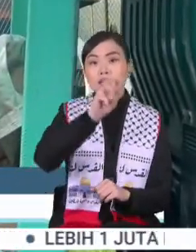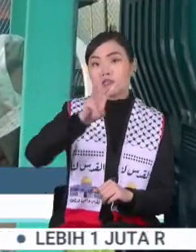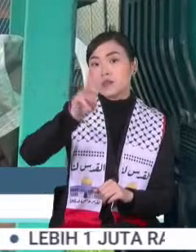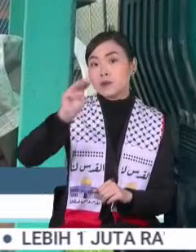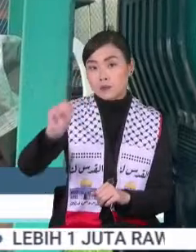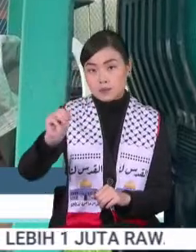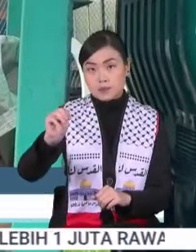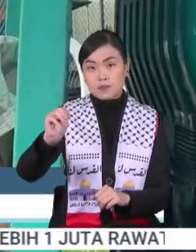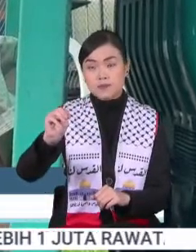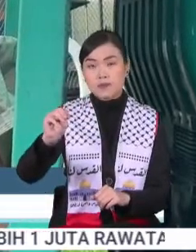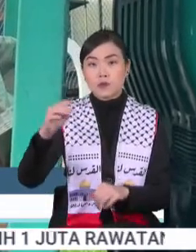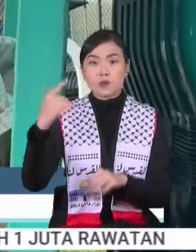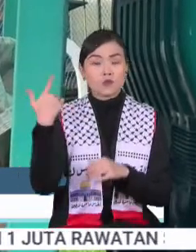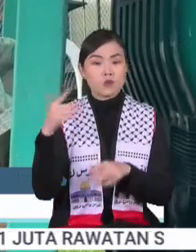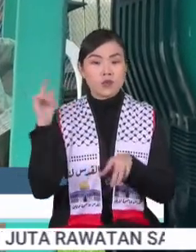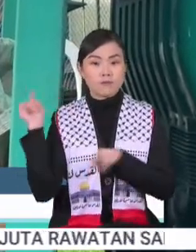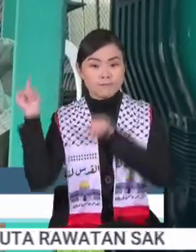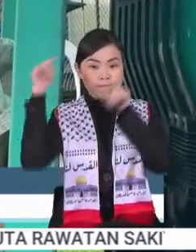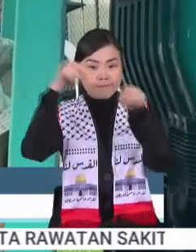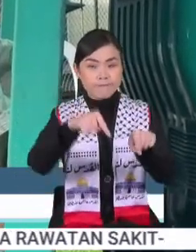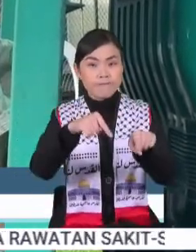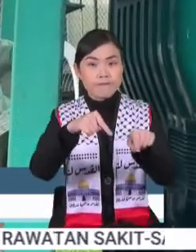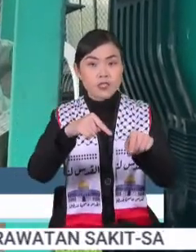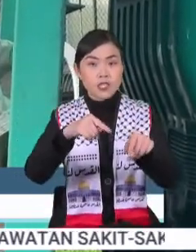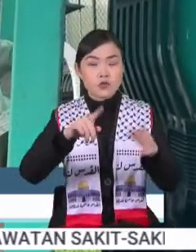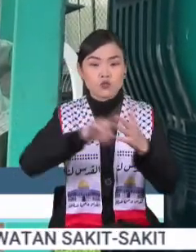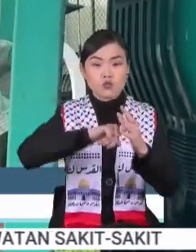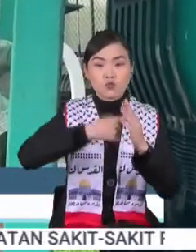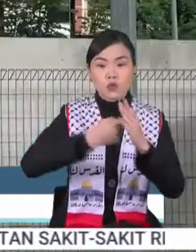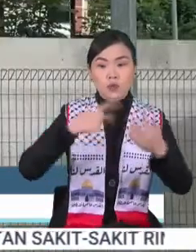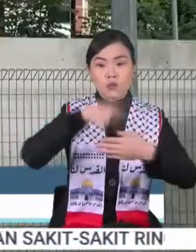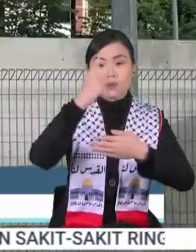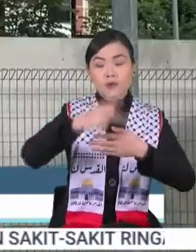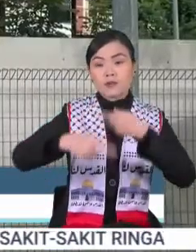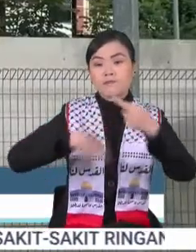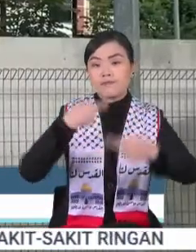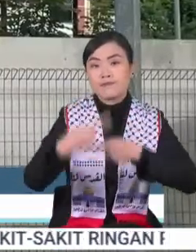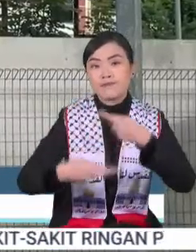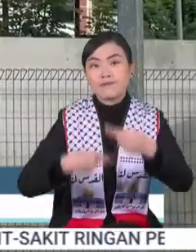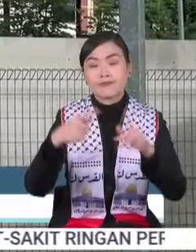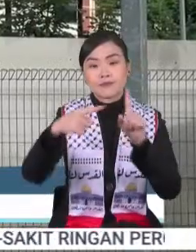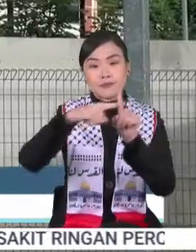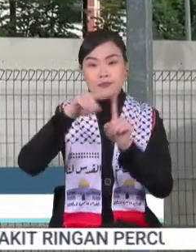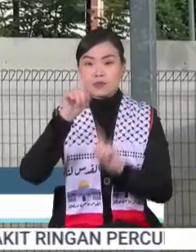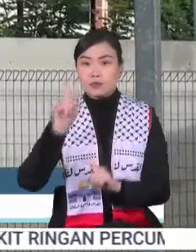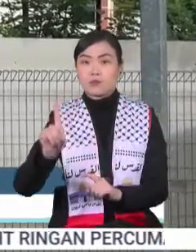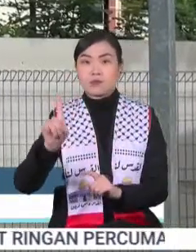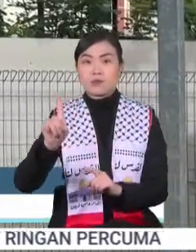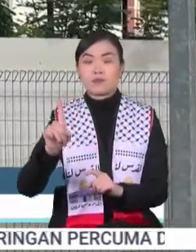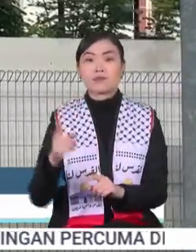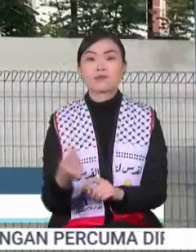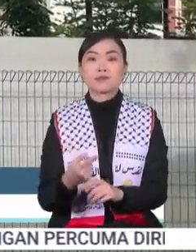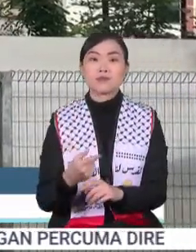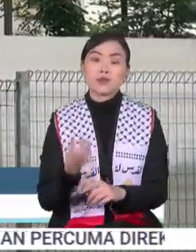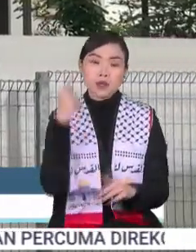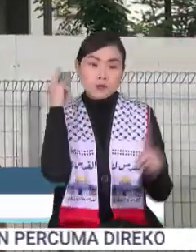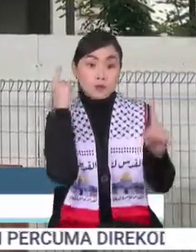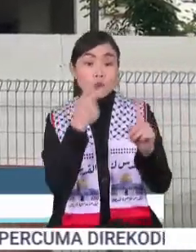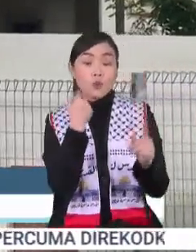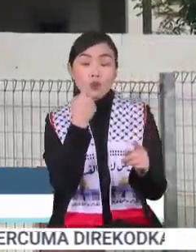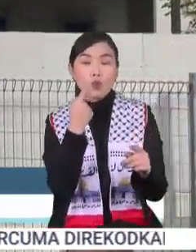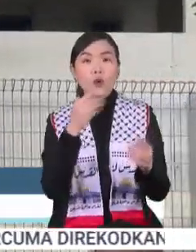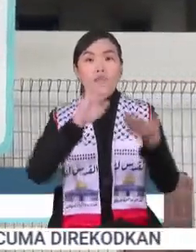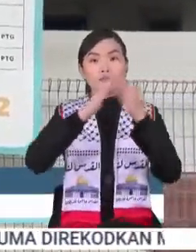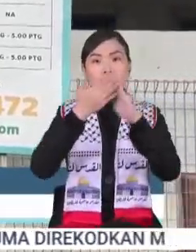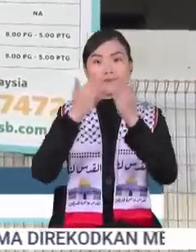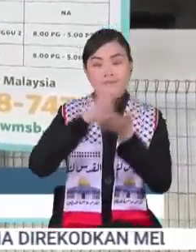management swm sndiran berhad turun Padang laksana program kita recycle plus one sasarannya komuniti sekolah agensi kerajaan